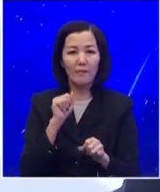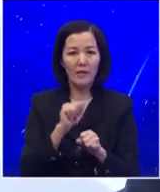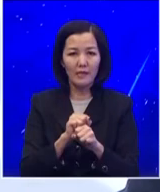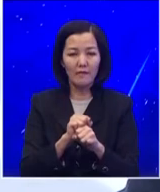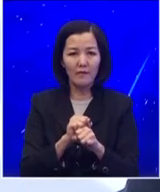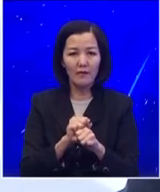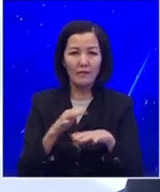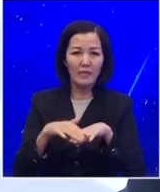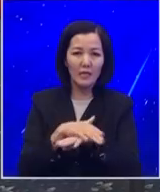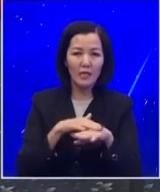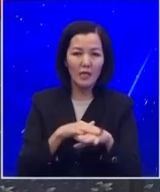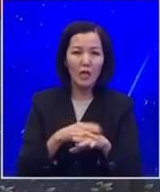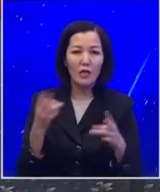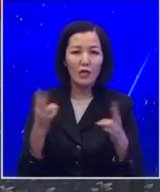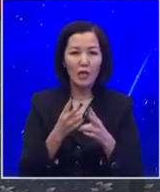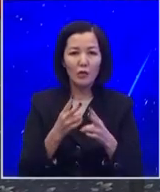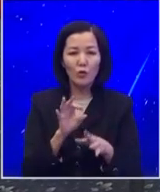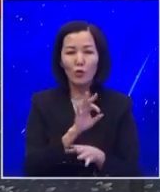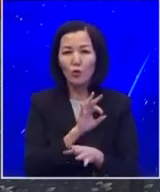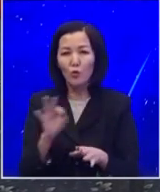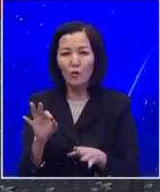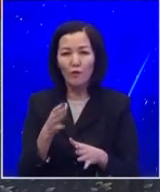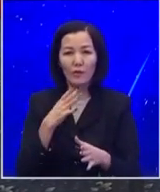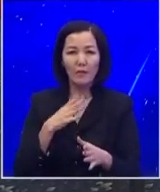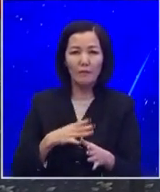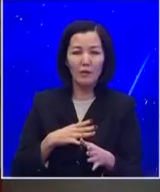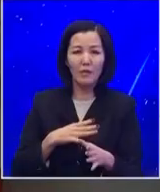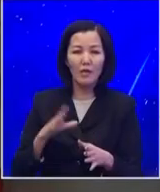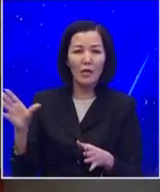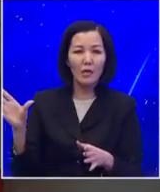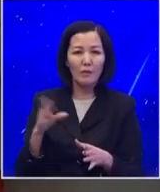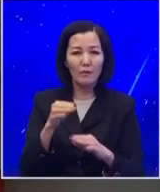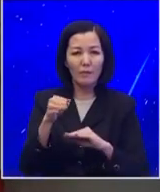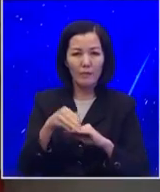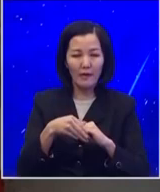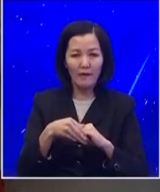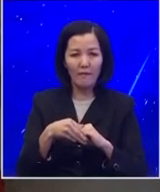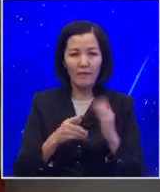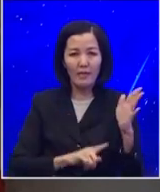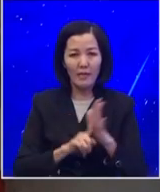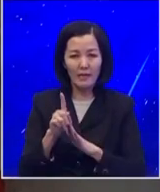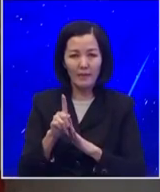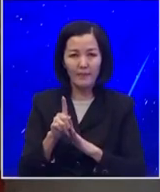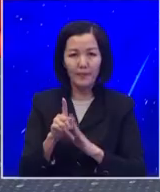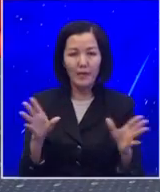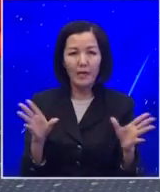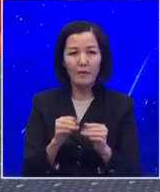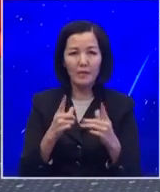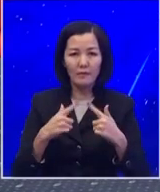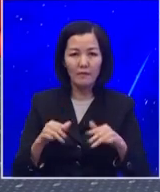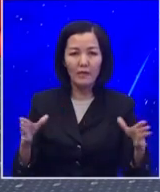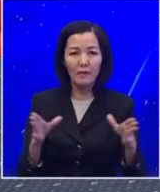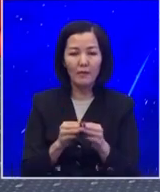противодействия населения должно обладать нулевой терпимостью к любым ее проявлениям. Общественное объединение